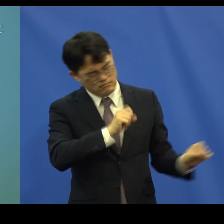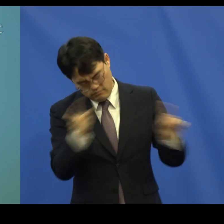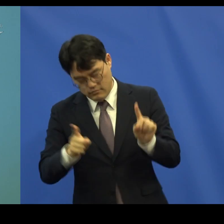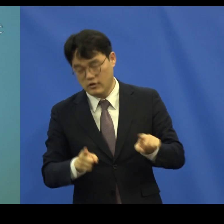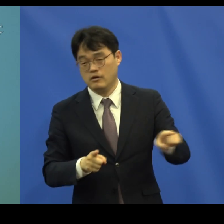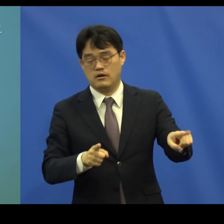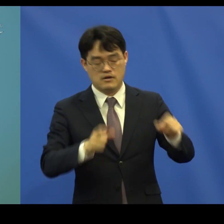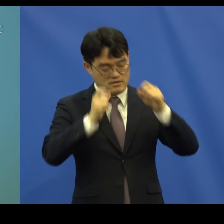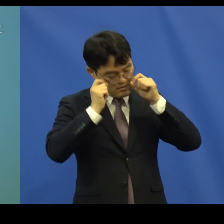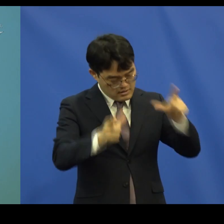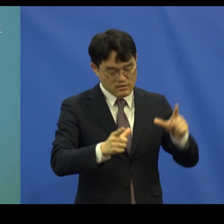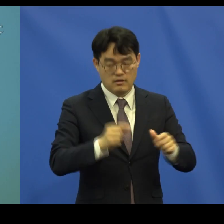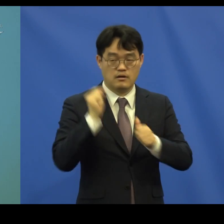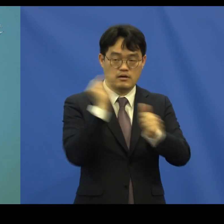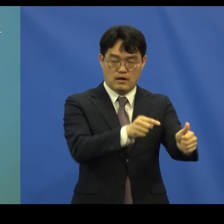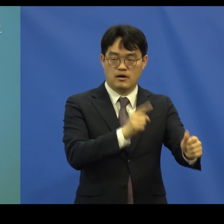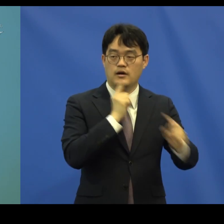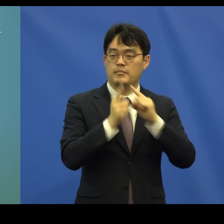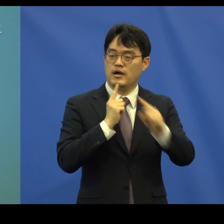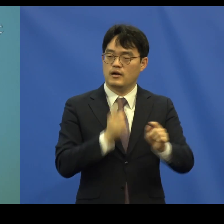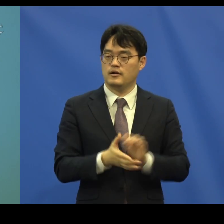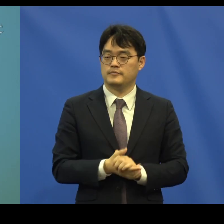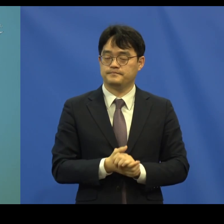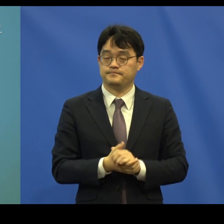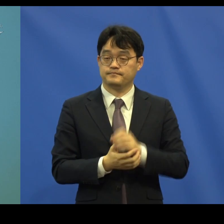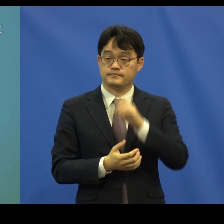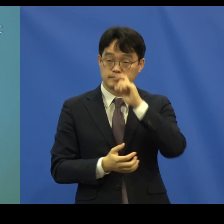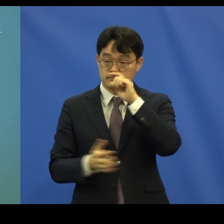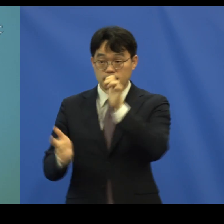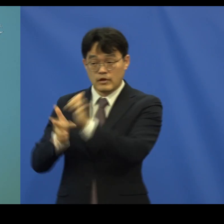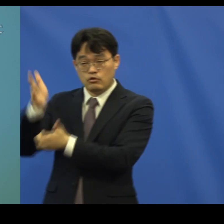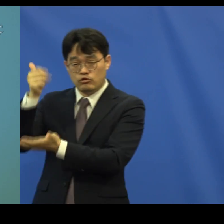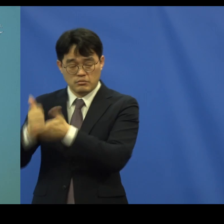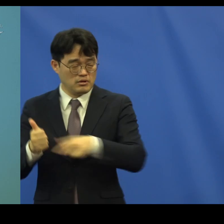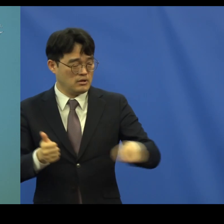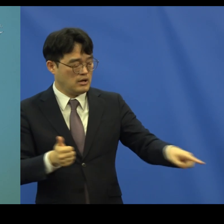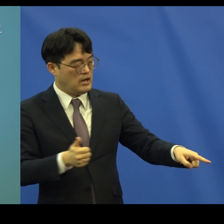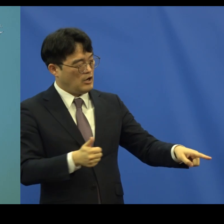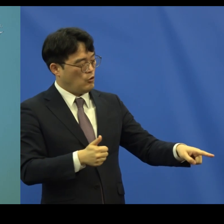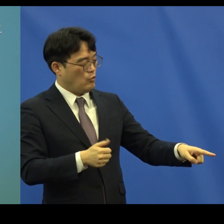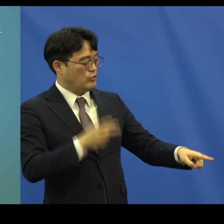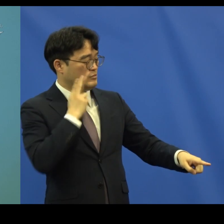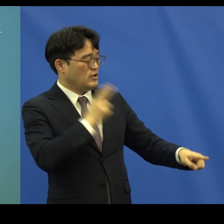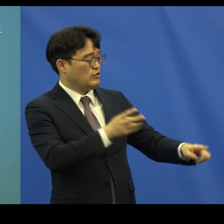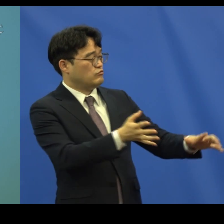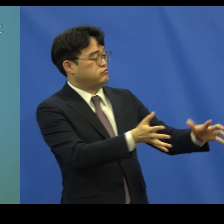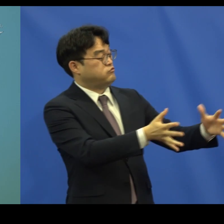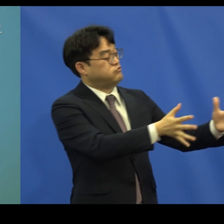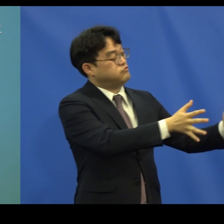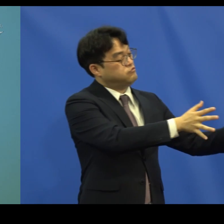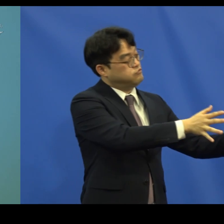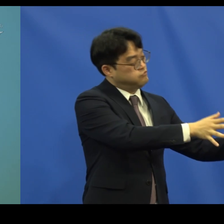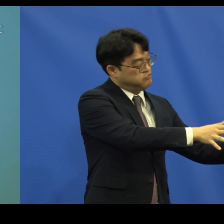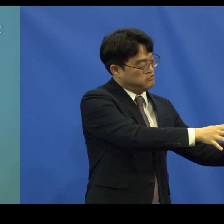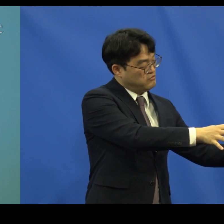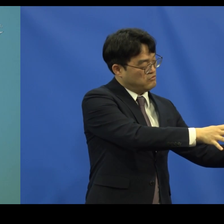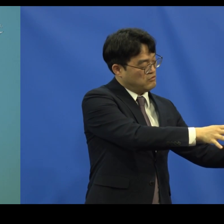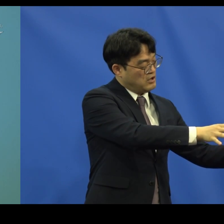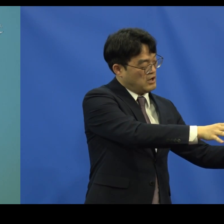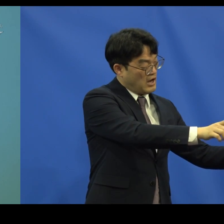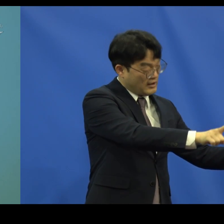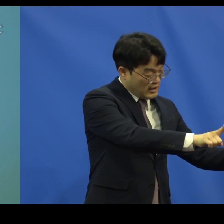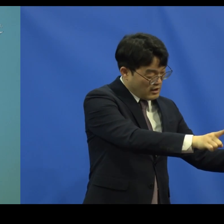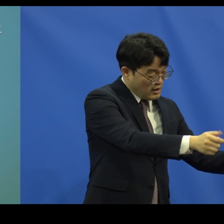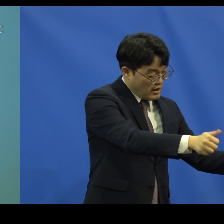아니라. 주님은 최악의 상황이지만 그 속에서도 한 영혼을 건져내려고 하는,